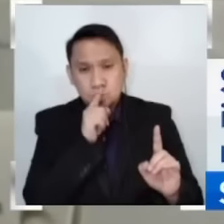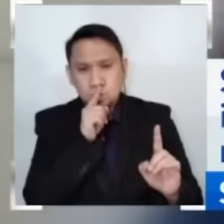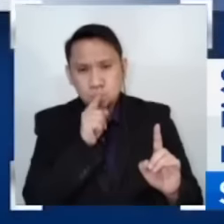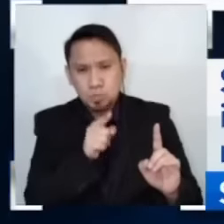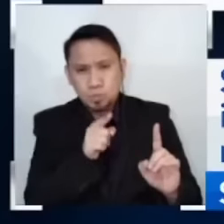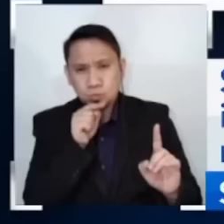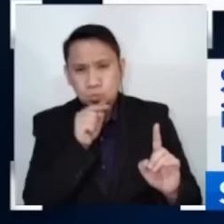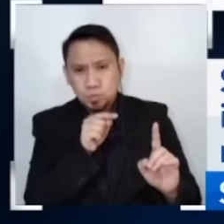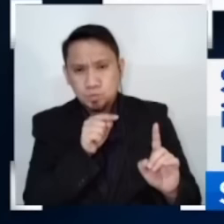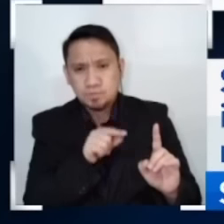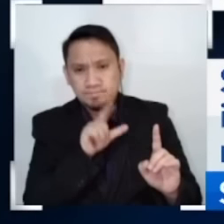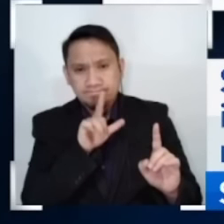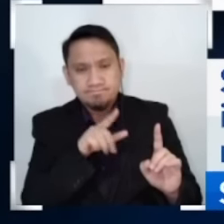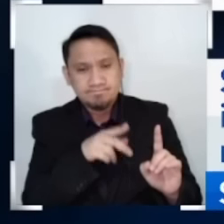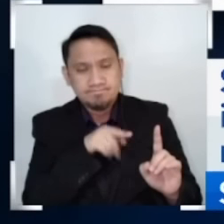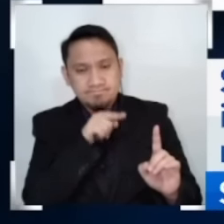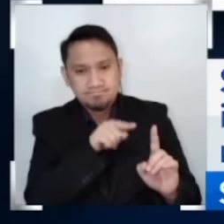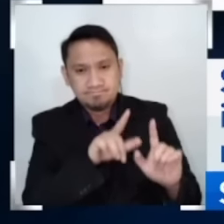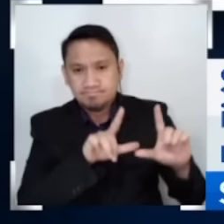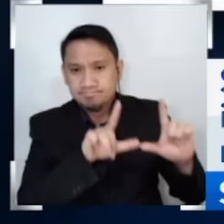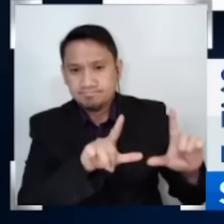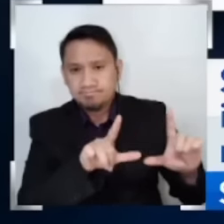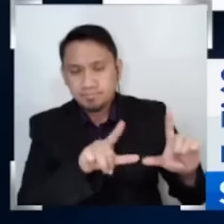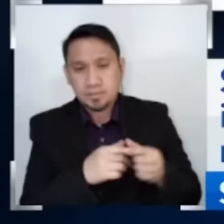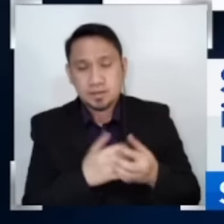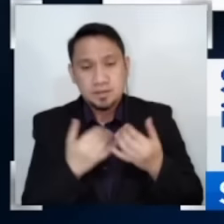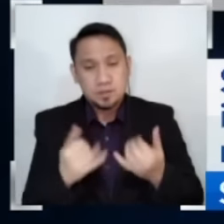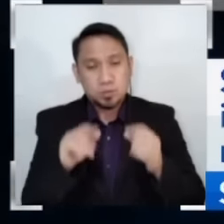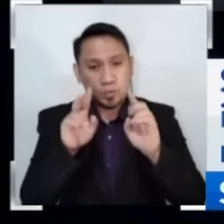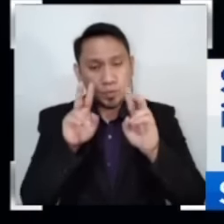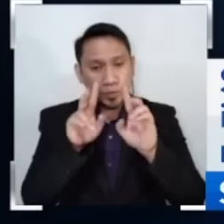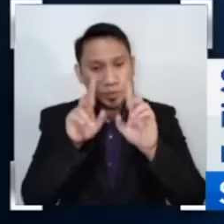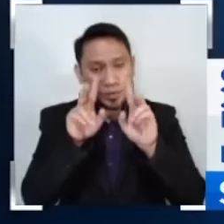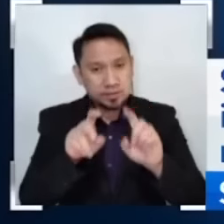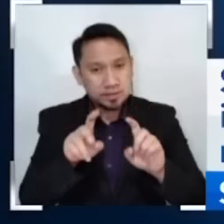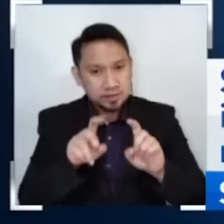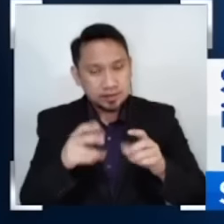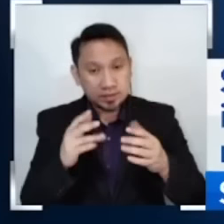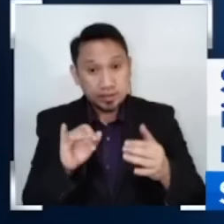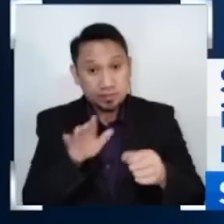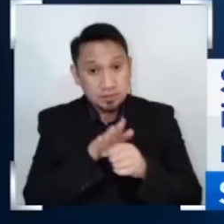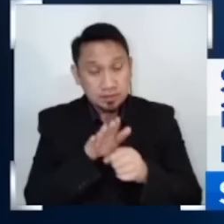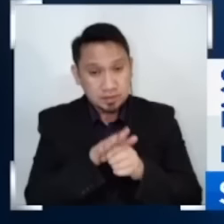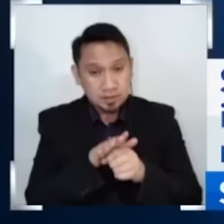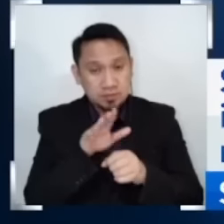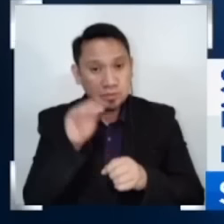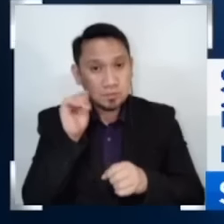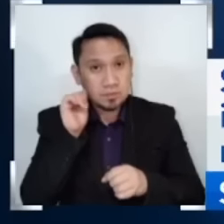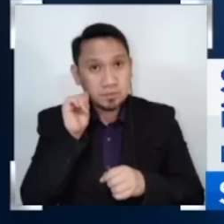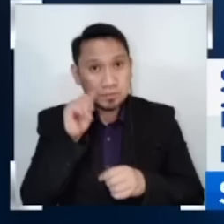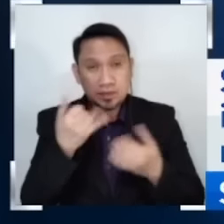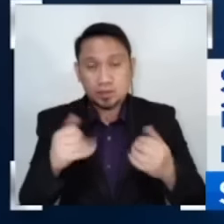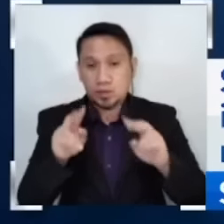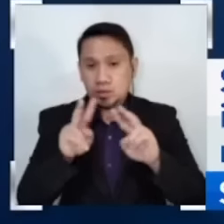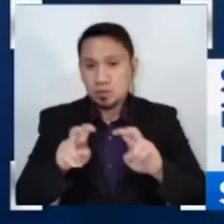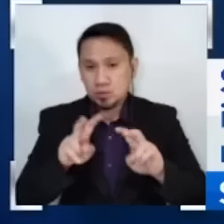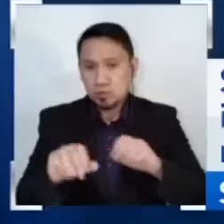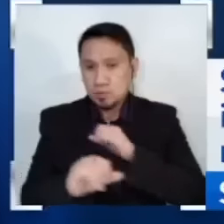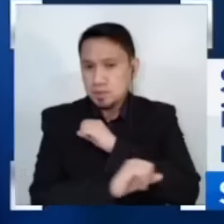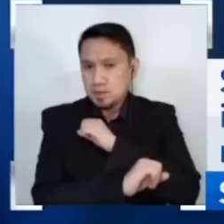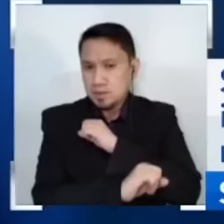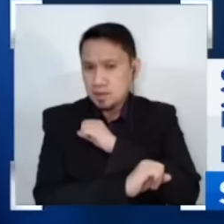suspect. Hinihintay pa ang resulta ng mga test para matukoy kung ginahasa ang biktima. Iniimbestigahan din kung pinagnakawan ang biktima dahil